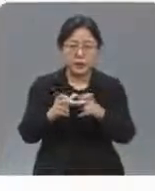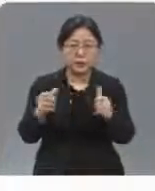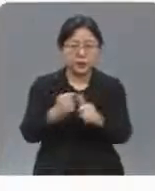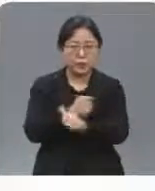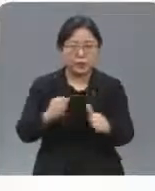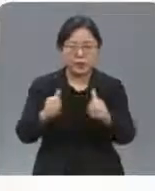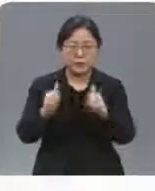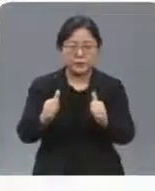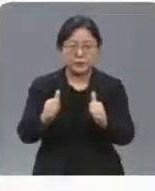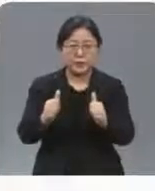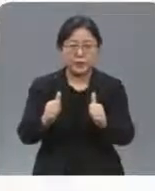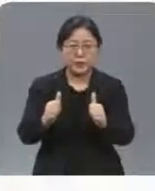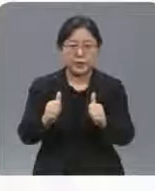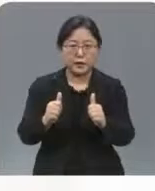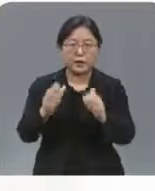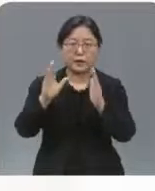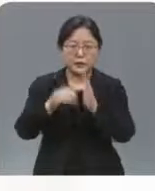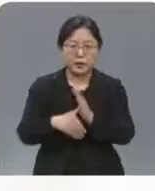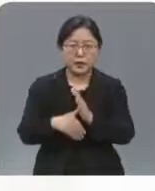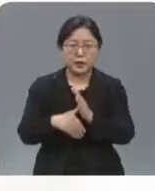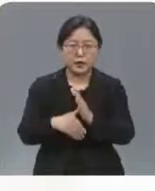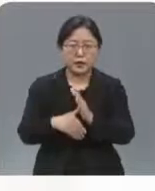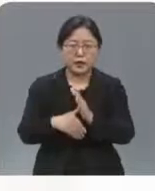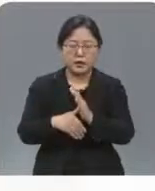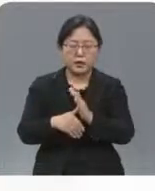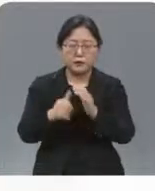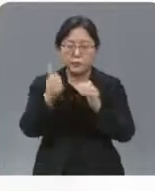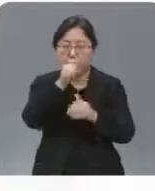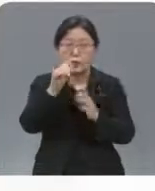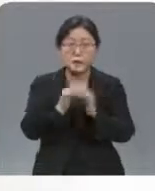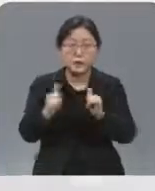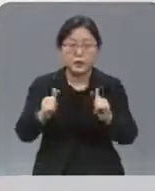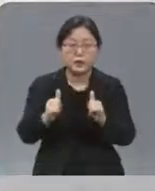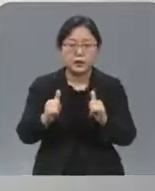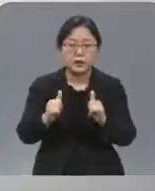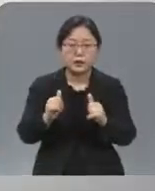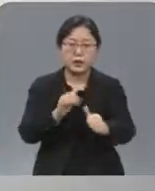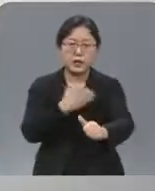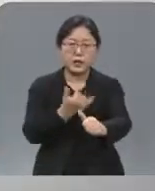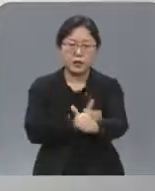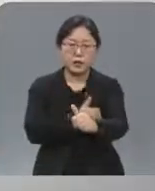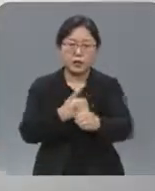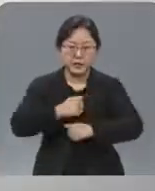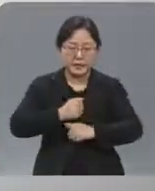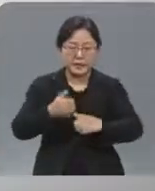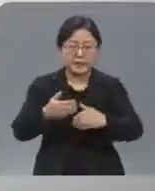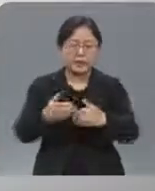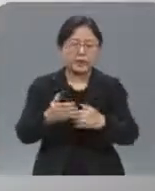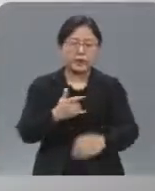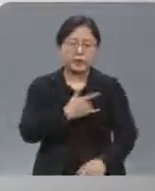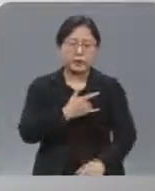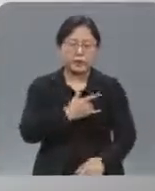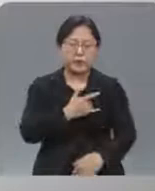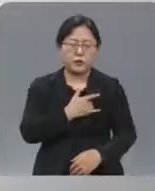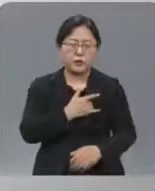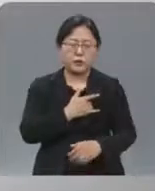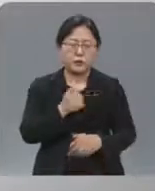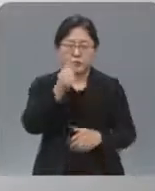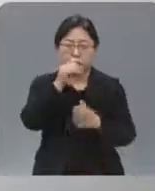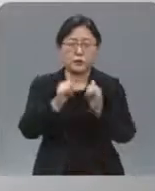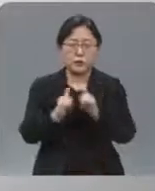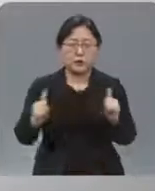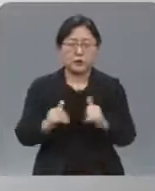폭행에 재판을 받았는데 이때 원장 의 변호인으로 나서 또 님 물이 다름아닌 인권 지킴이 다 내 이름을 올린 변호사